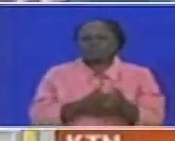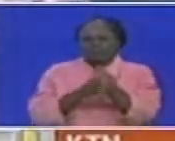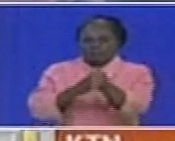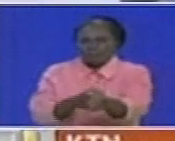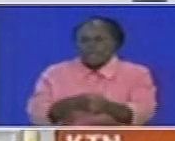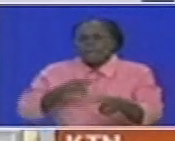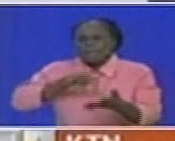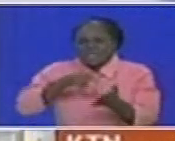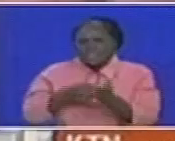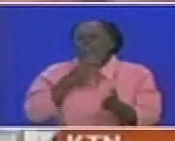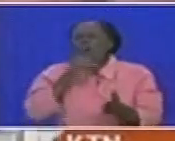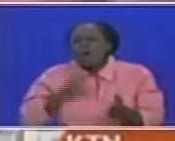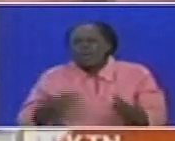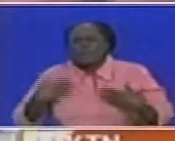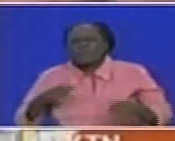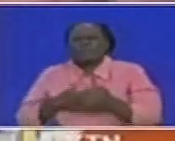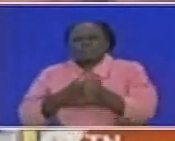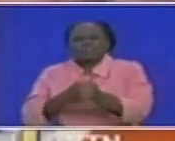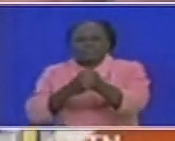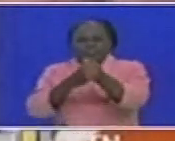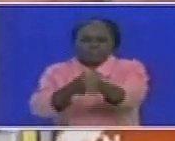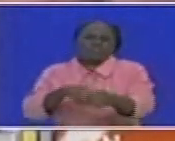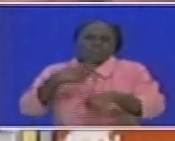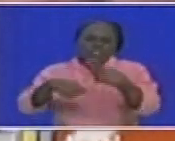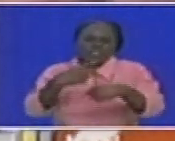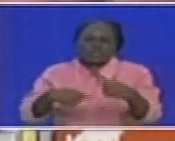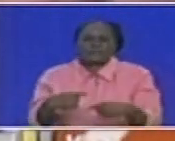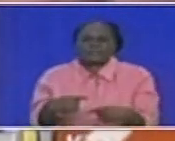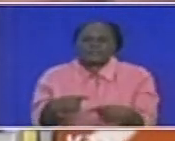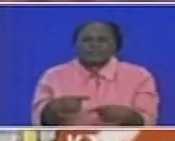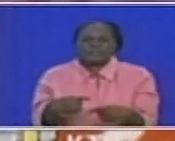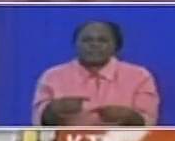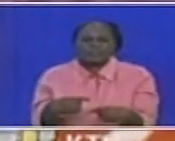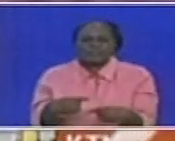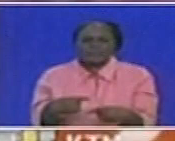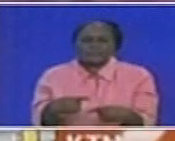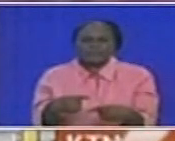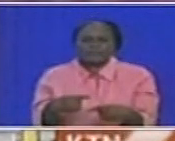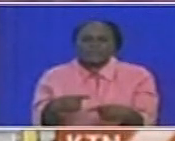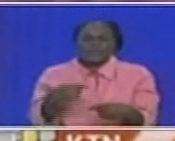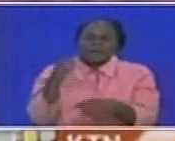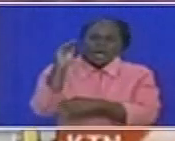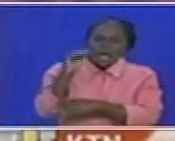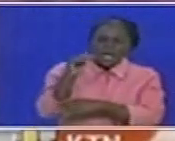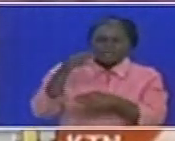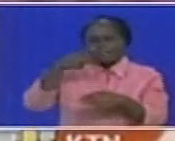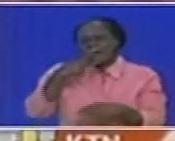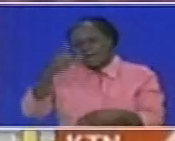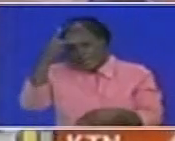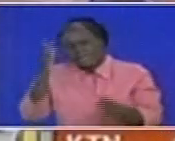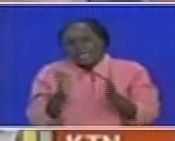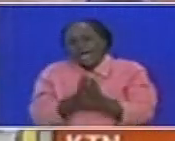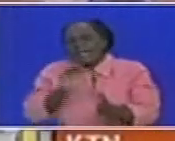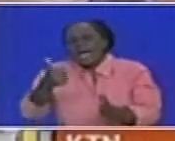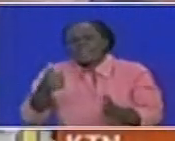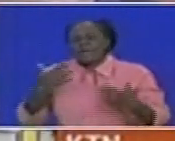kale wakikwamilia vyeo kando na shawishi na mafunzo yenye utata. Wito unaotolewa kwa wazazi na wadau wengine